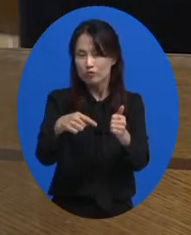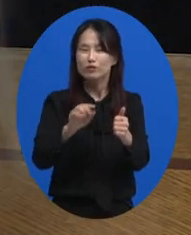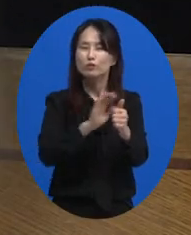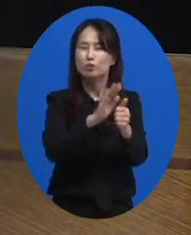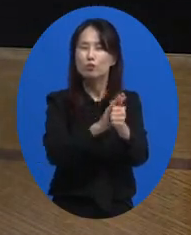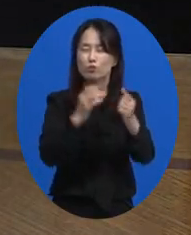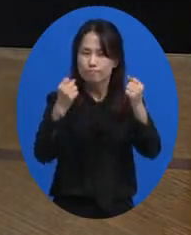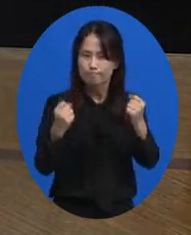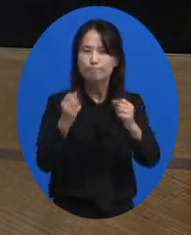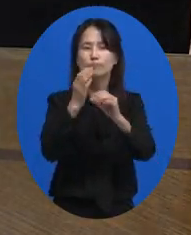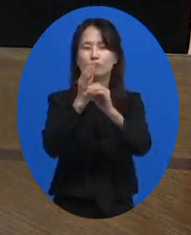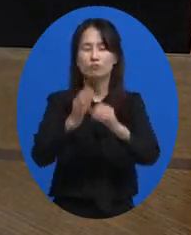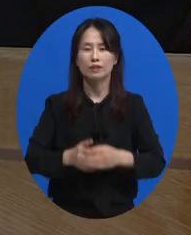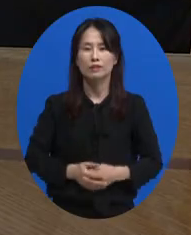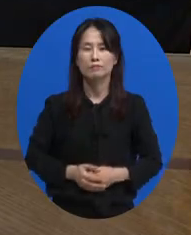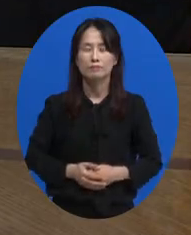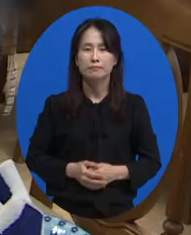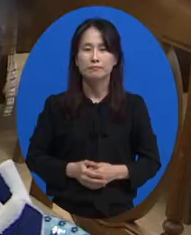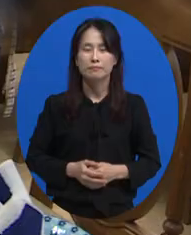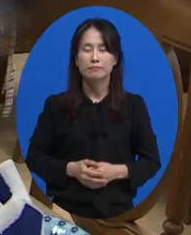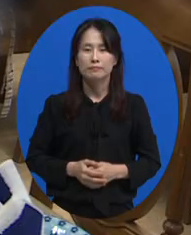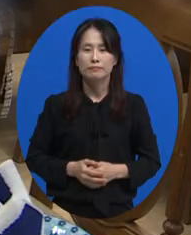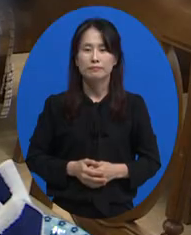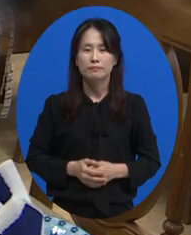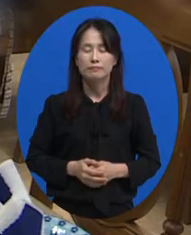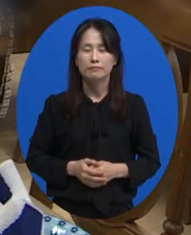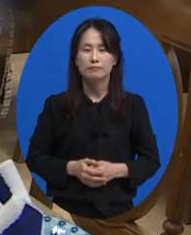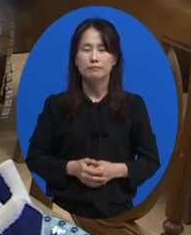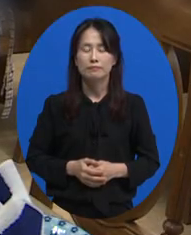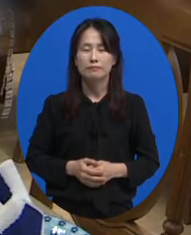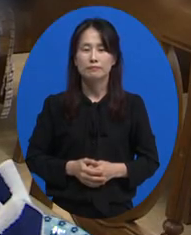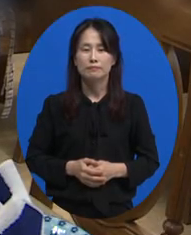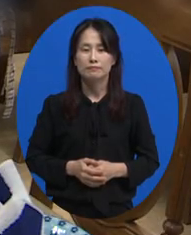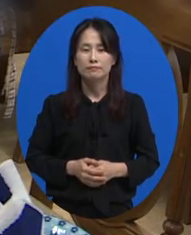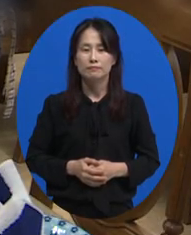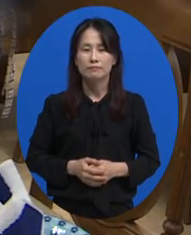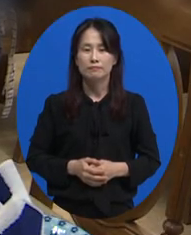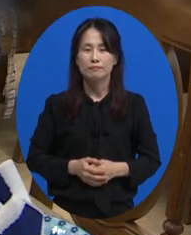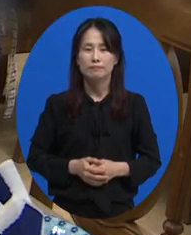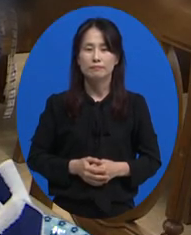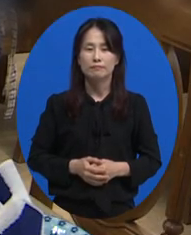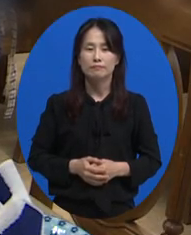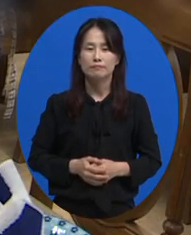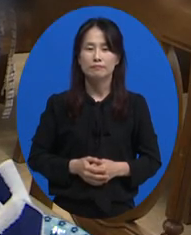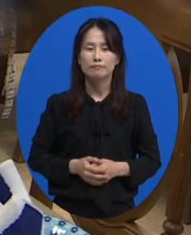교육으로 그 길을 응원하고 있습니다. 경기지TV 최지연입니다.